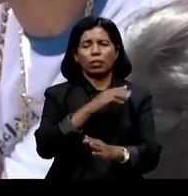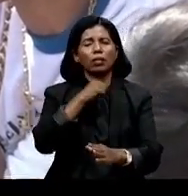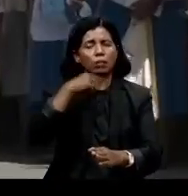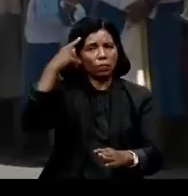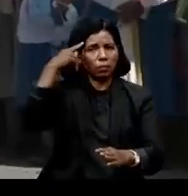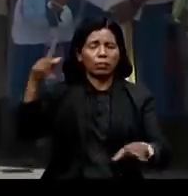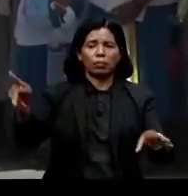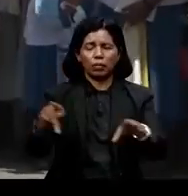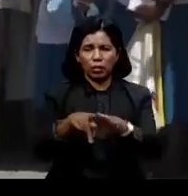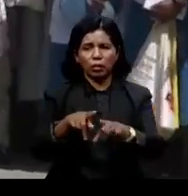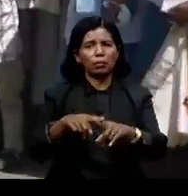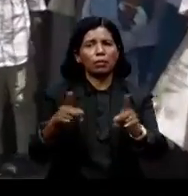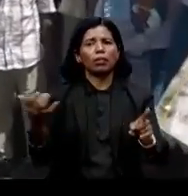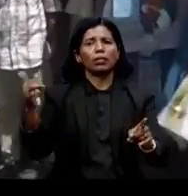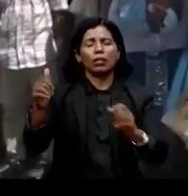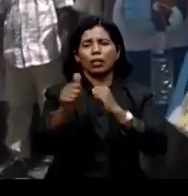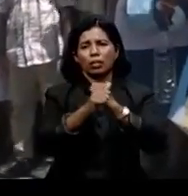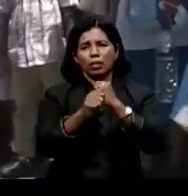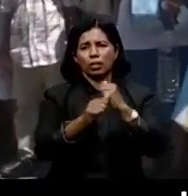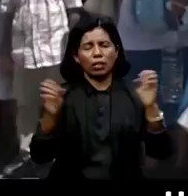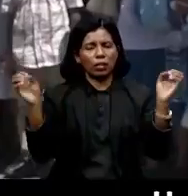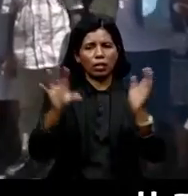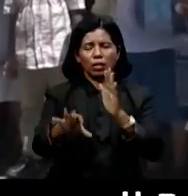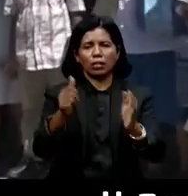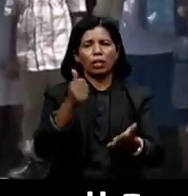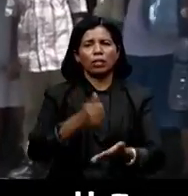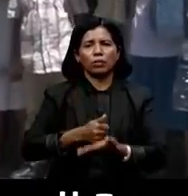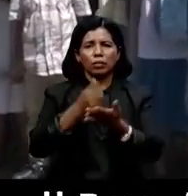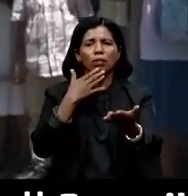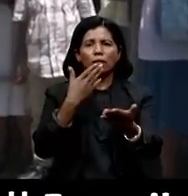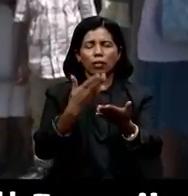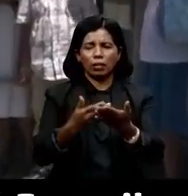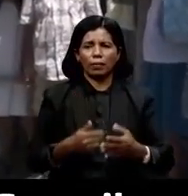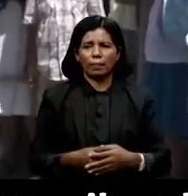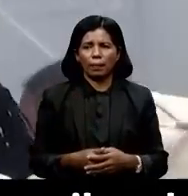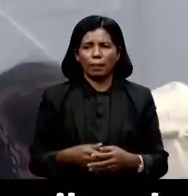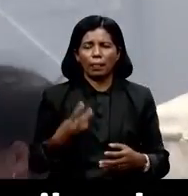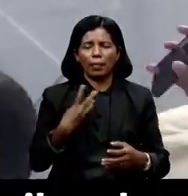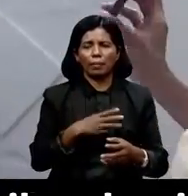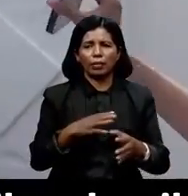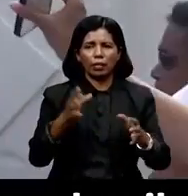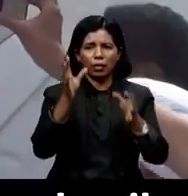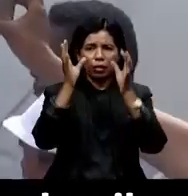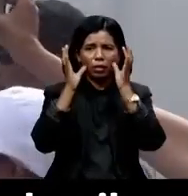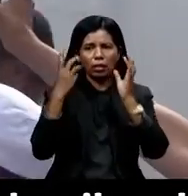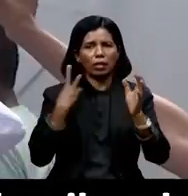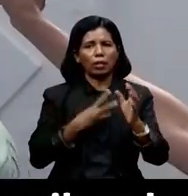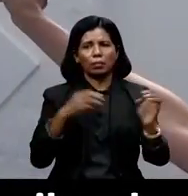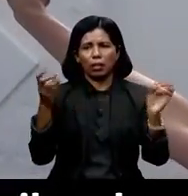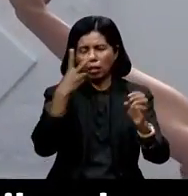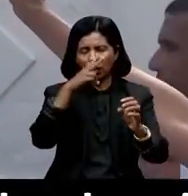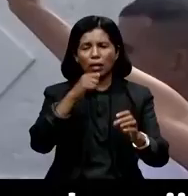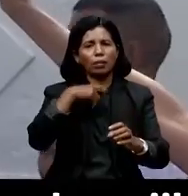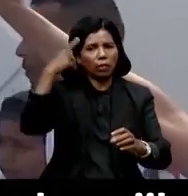ni presensa, mai besir ni asaun ne lahetang aten saun dia. Protesta tebes, e anularo moras tebes, tan bani la consegue hare am